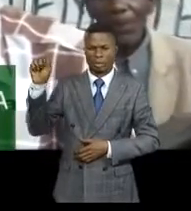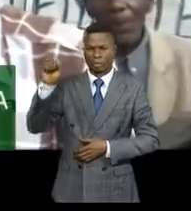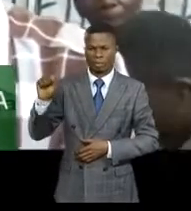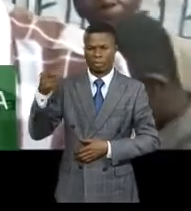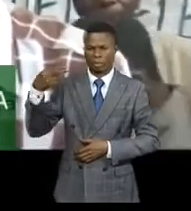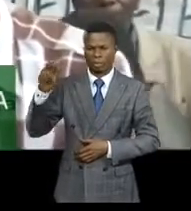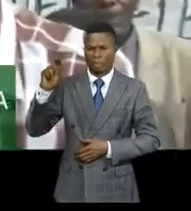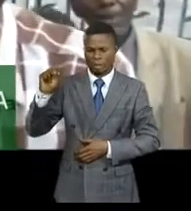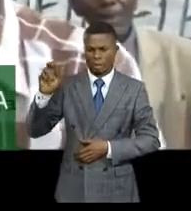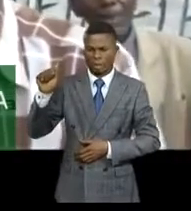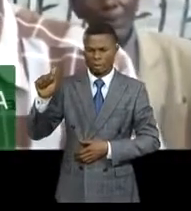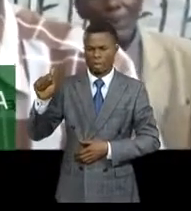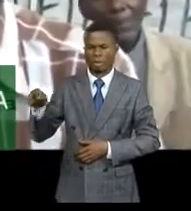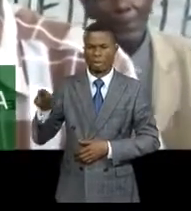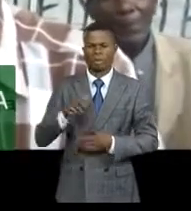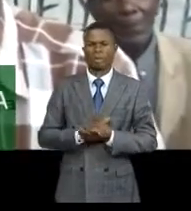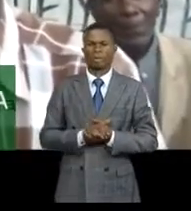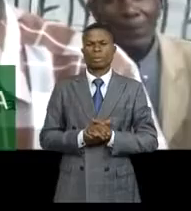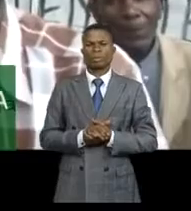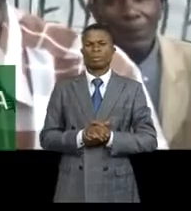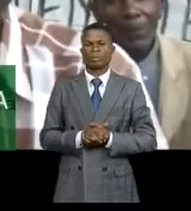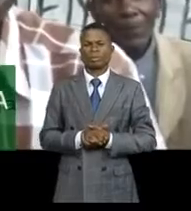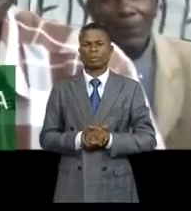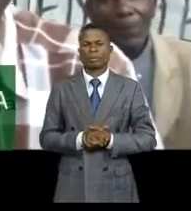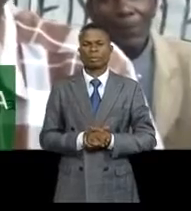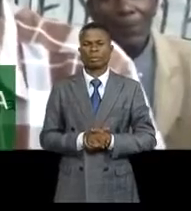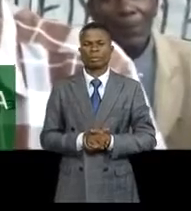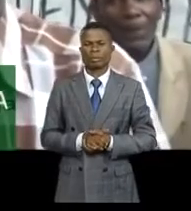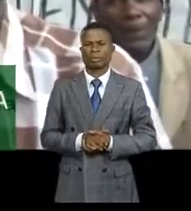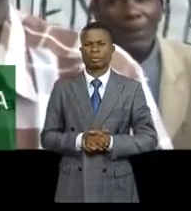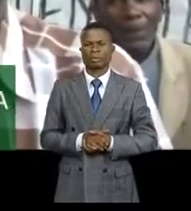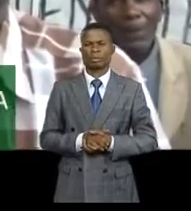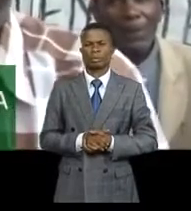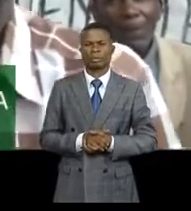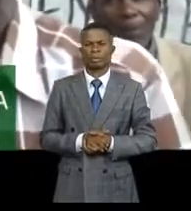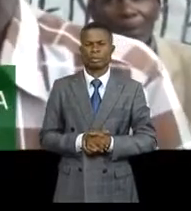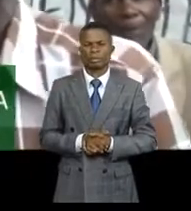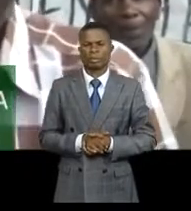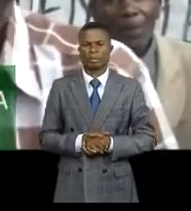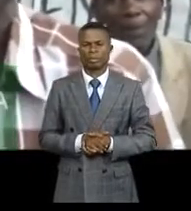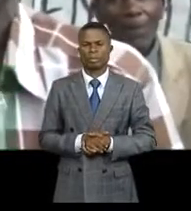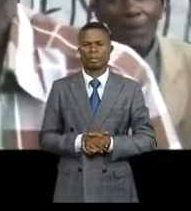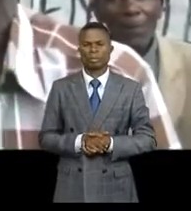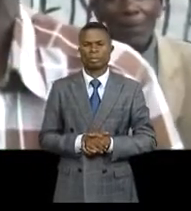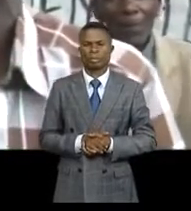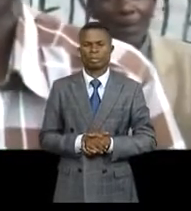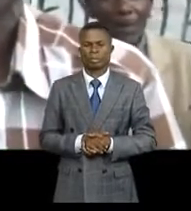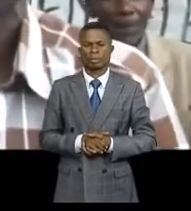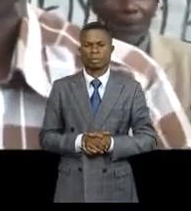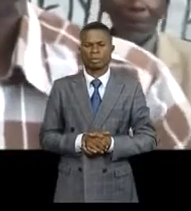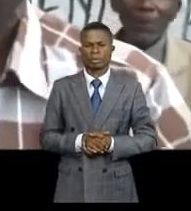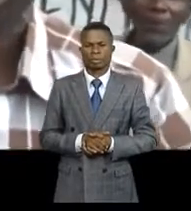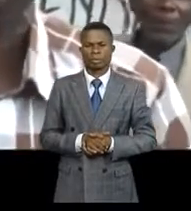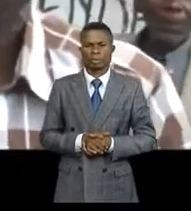parce qu'il est tout le nababaka, batoto est tout le nawawa, banabakatabichwa, nanjo ville, qui was a cana, et qui méritait,